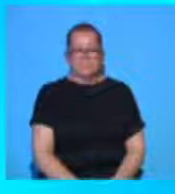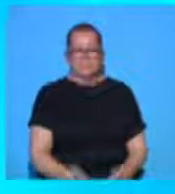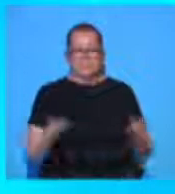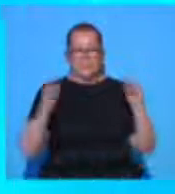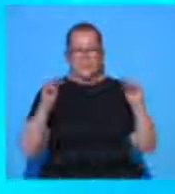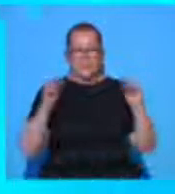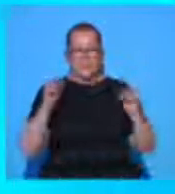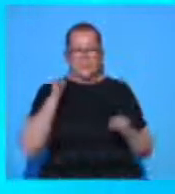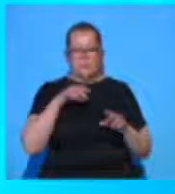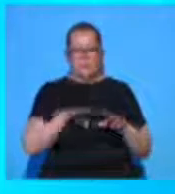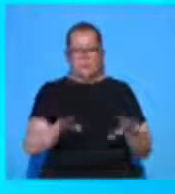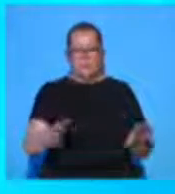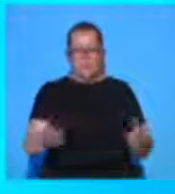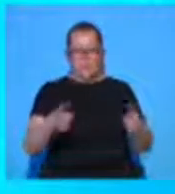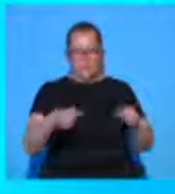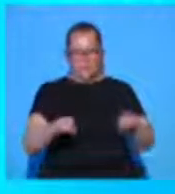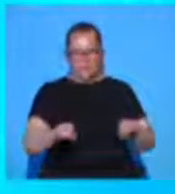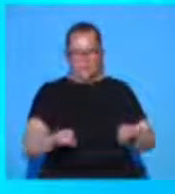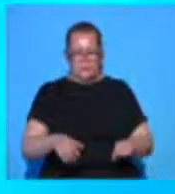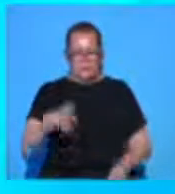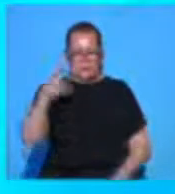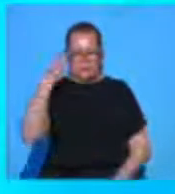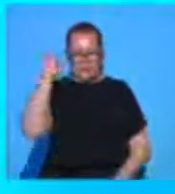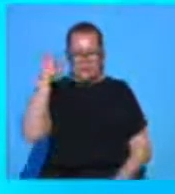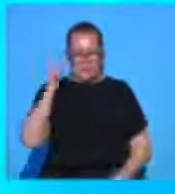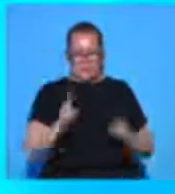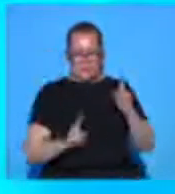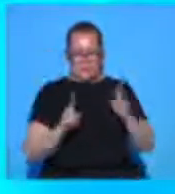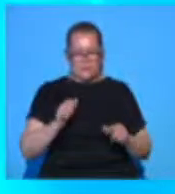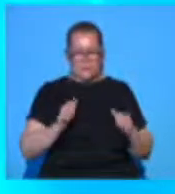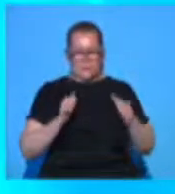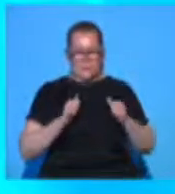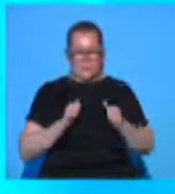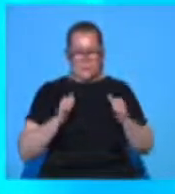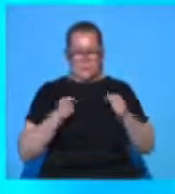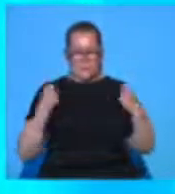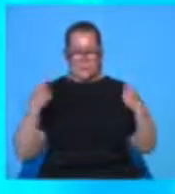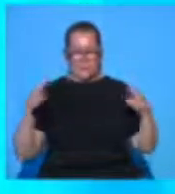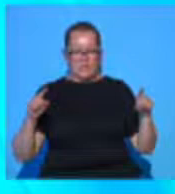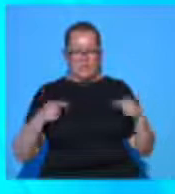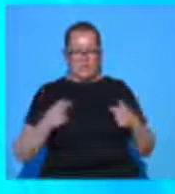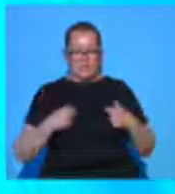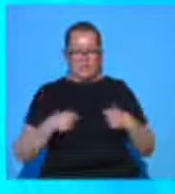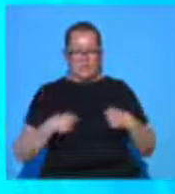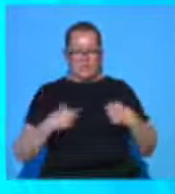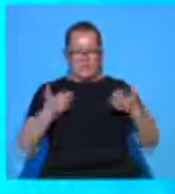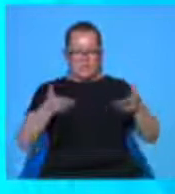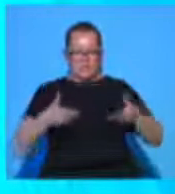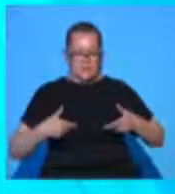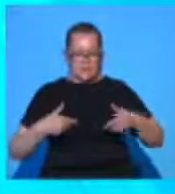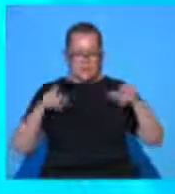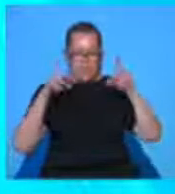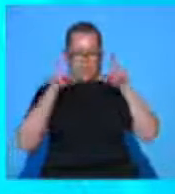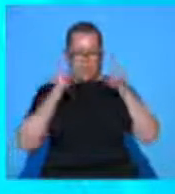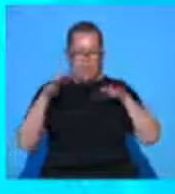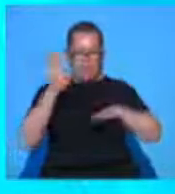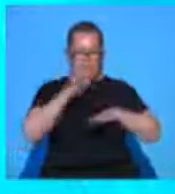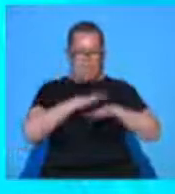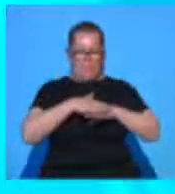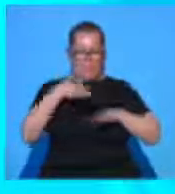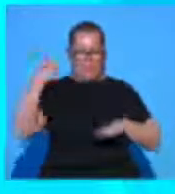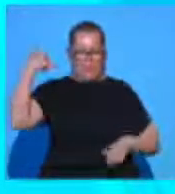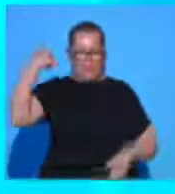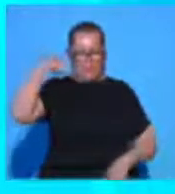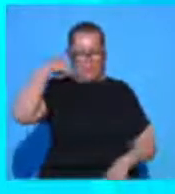Doamnelor, domnilor, telejurnalul regional a ajuns la final, însă dacă sunteți martorii unor evenimente care pot deveni o știre, ne puteți